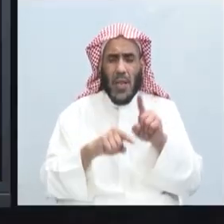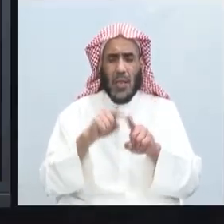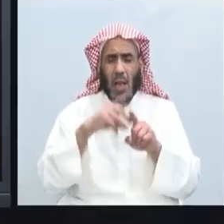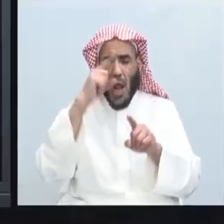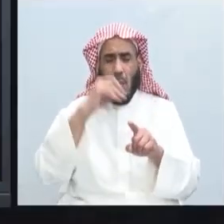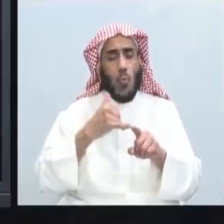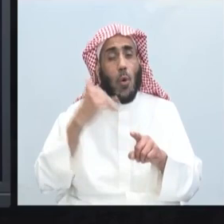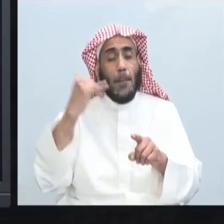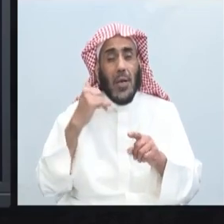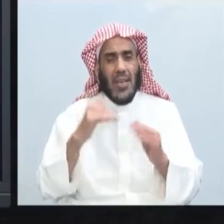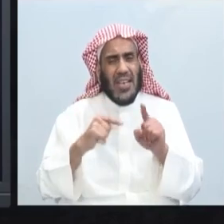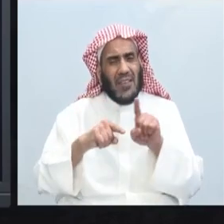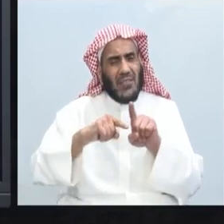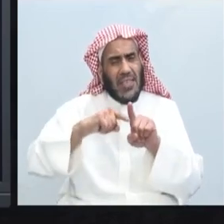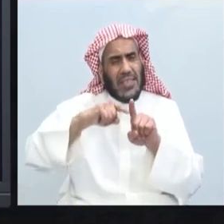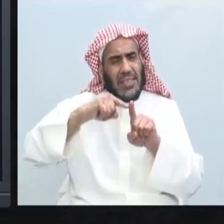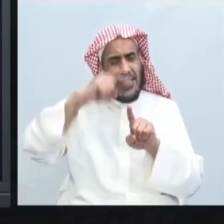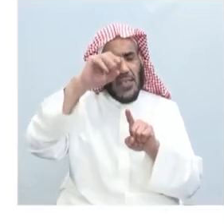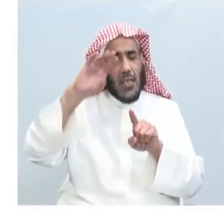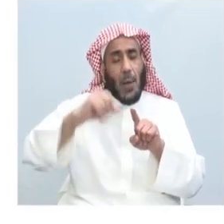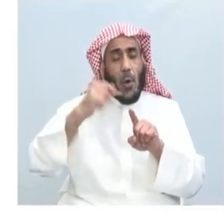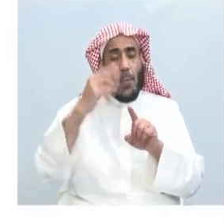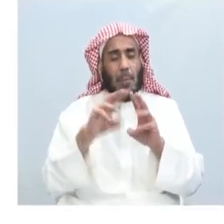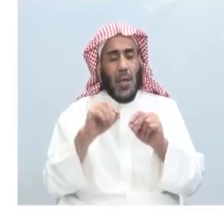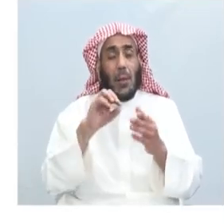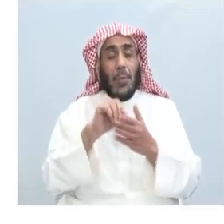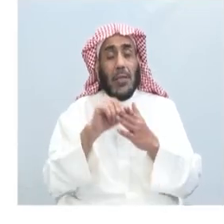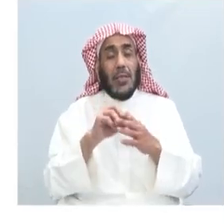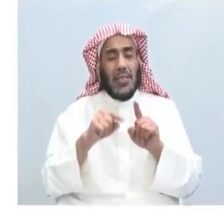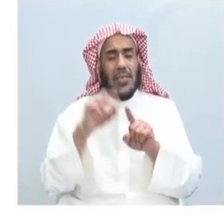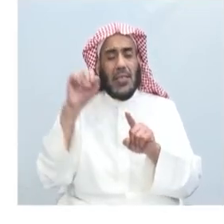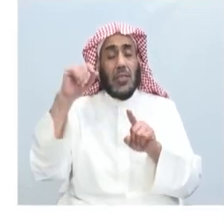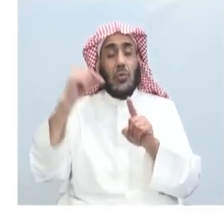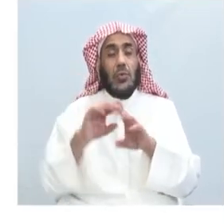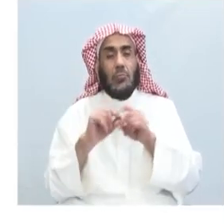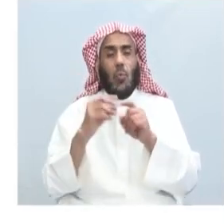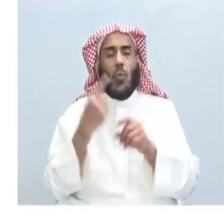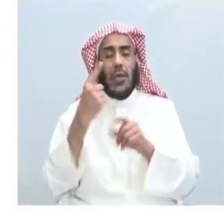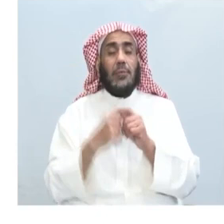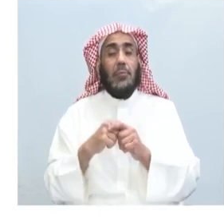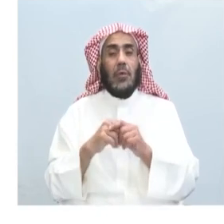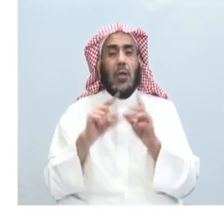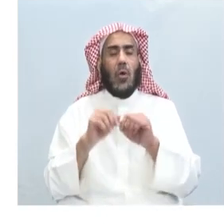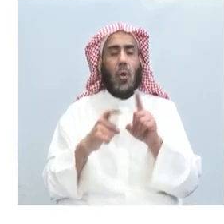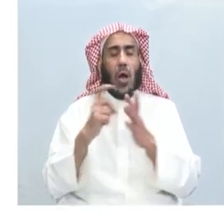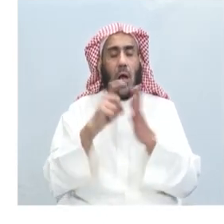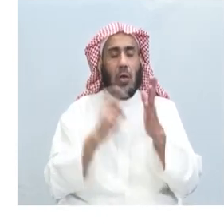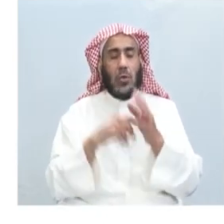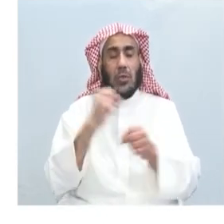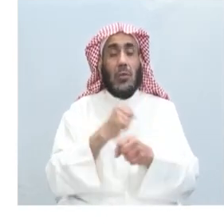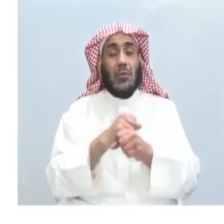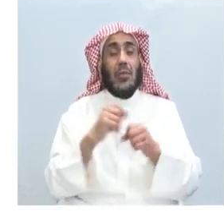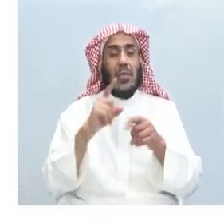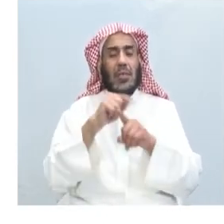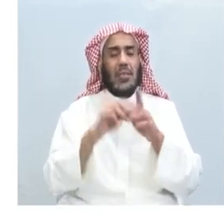اللازمه لرفع درجه حراره جرام واحد من تلك الماده ال درجه سليلوزيه واحده هذا هو القانون اللي نستخدمه لحساب